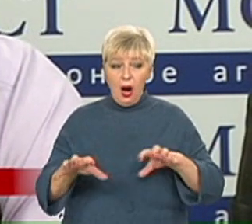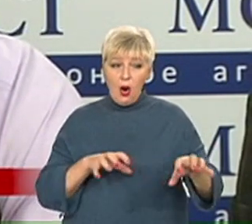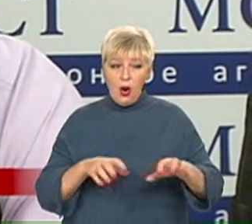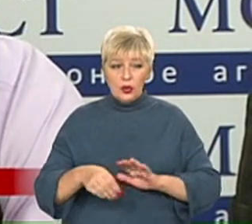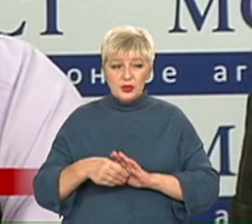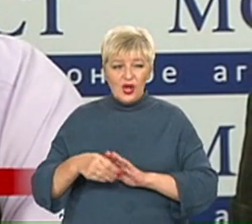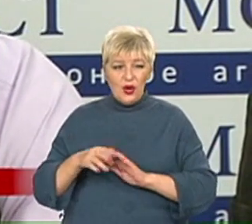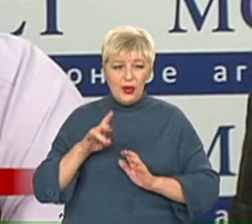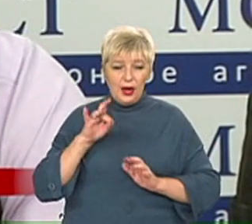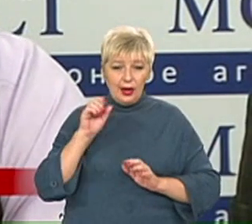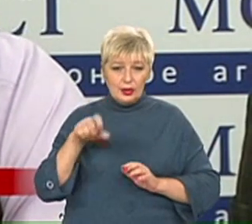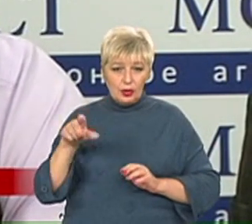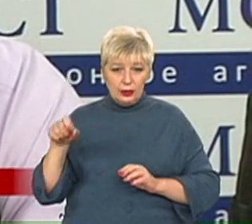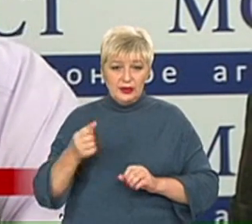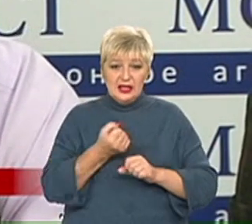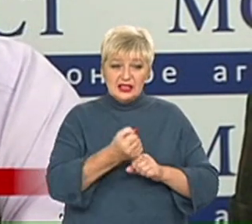корупціонерів